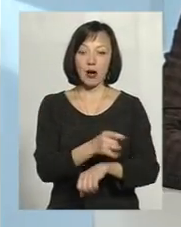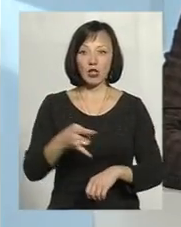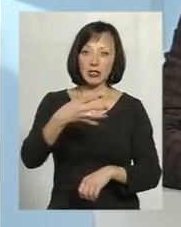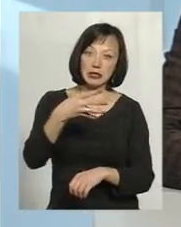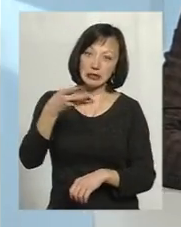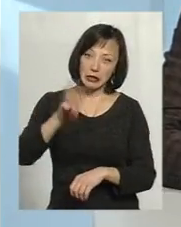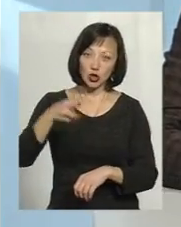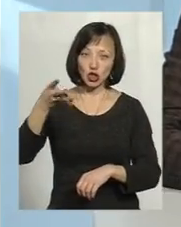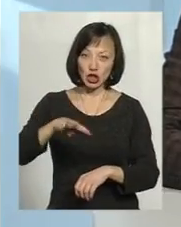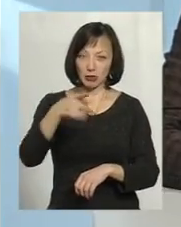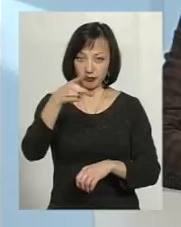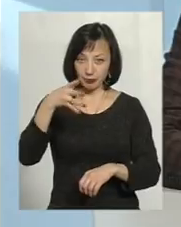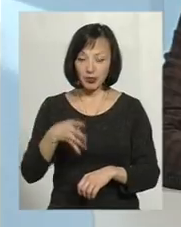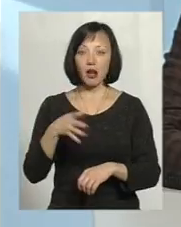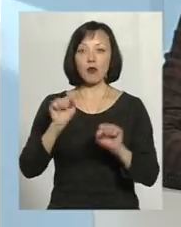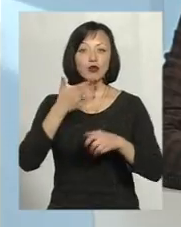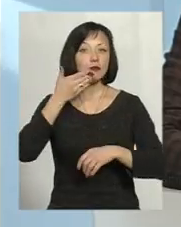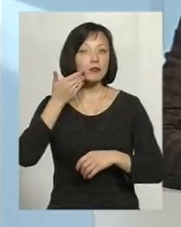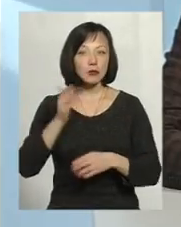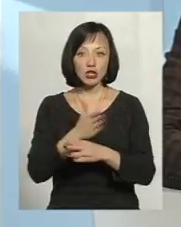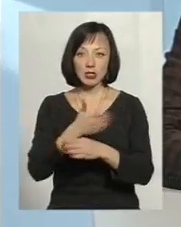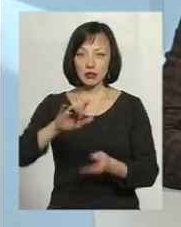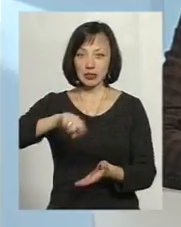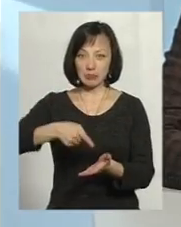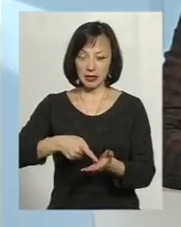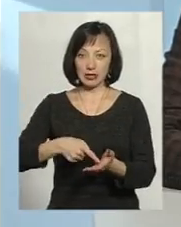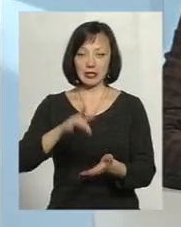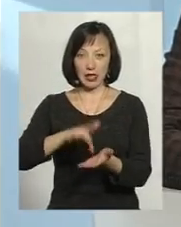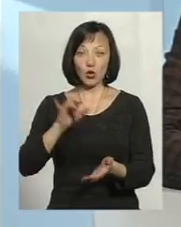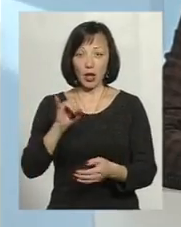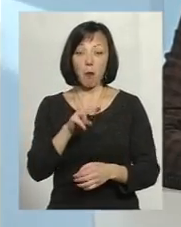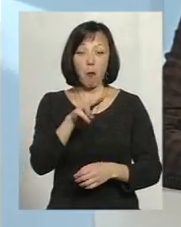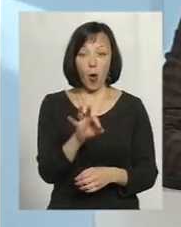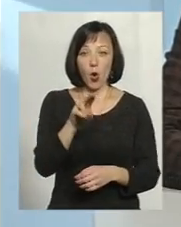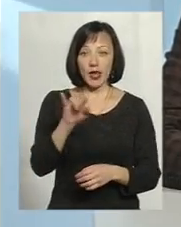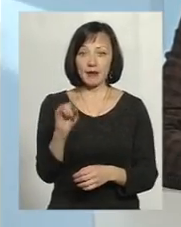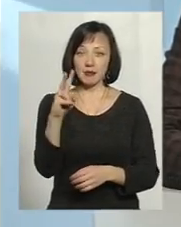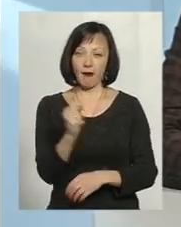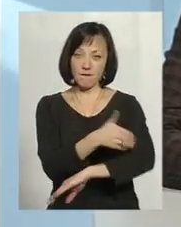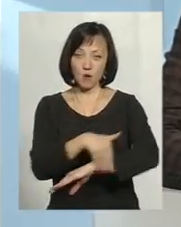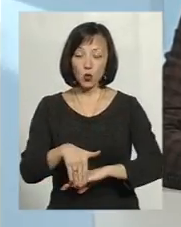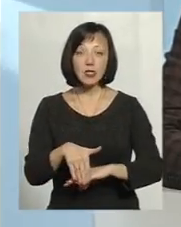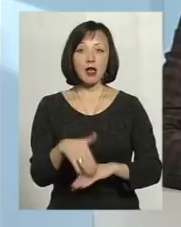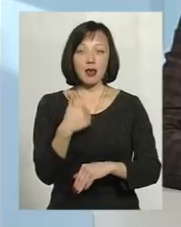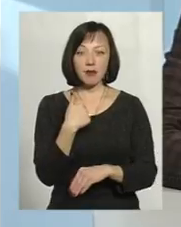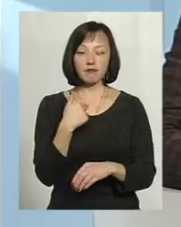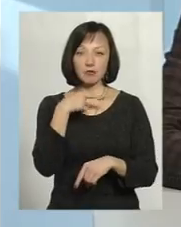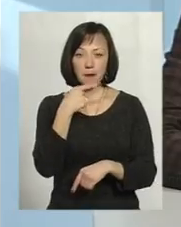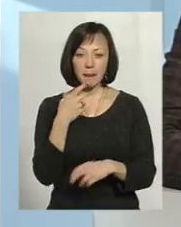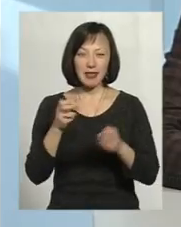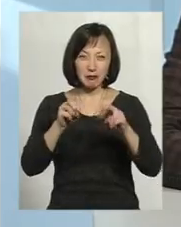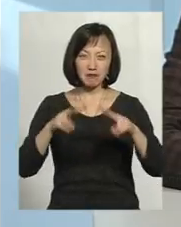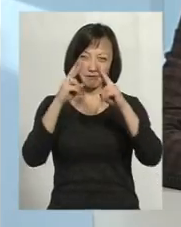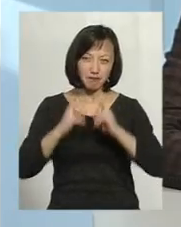яруси. Це можливість суттєво розвантажити частину центру міста. Ну і Подільська, про яку я говорив, зараз, знову ж таки, спеціалісти